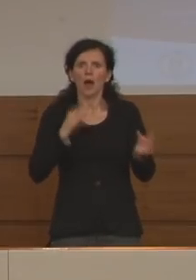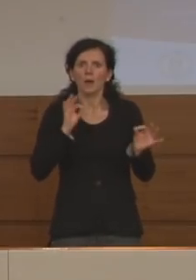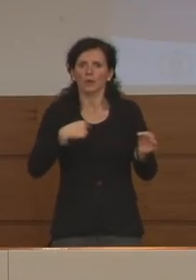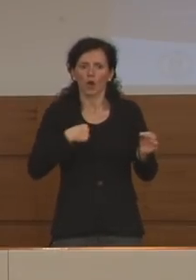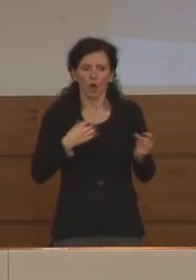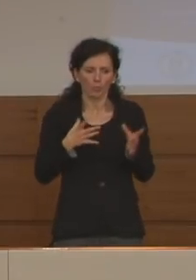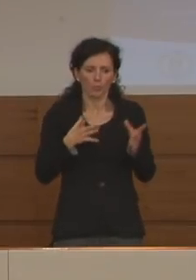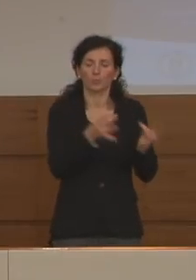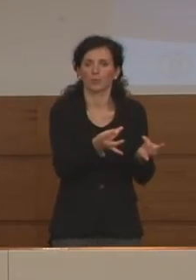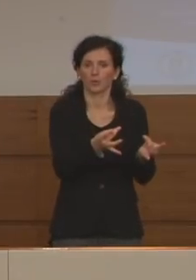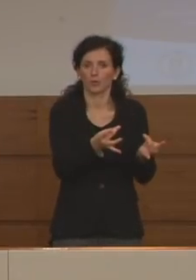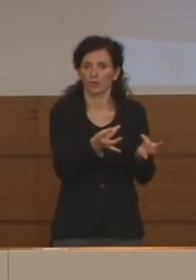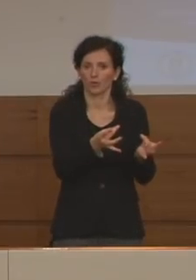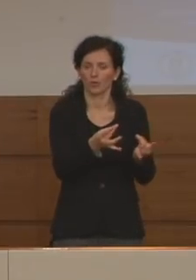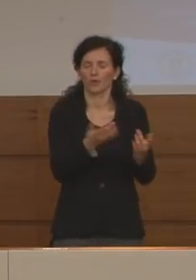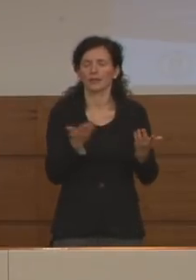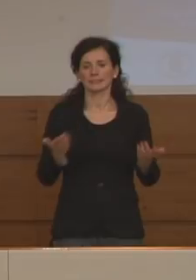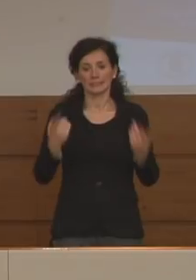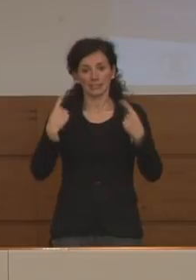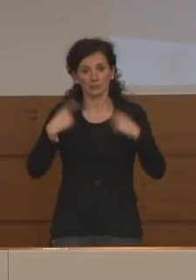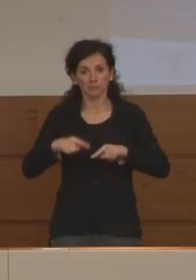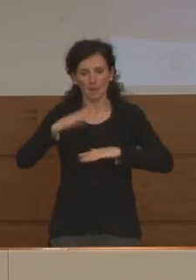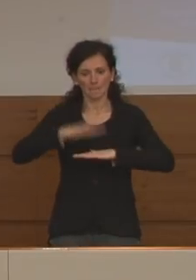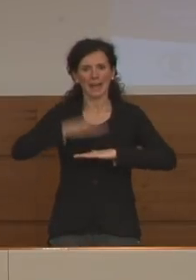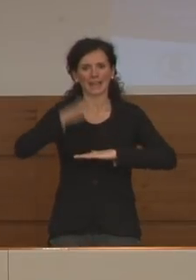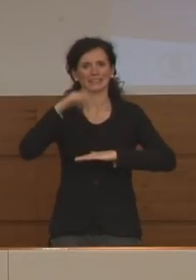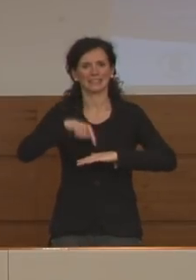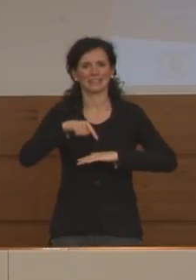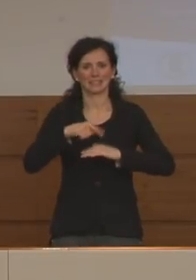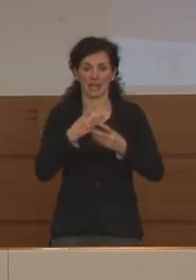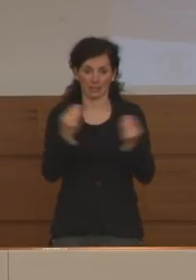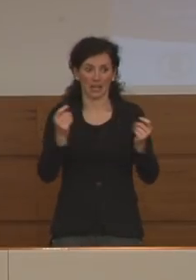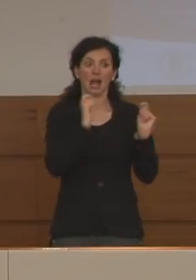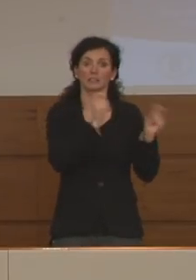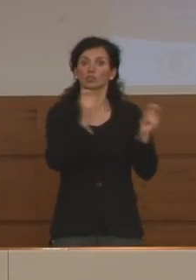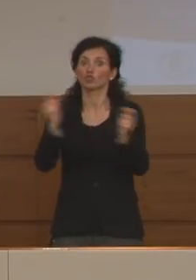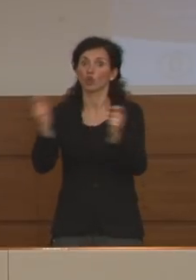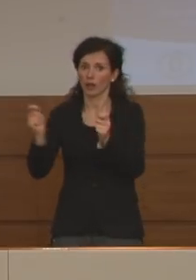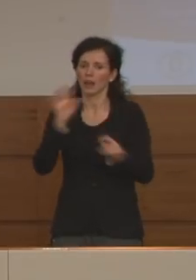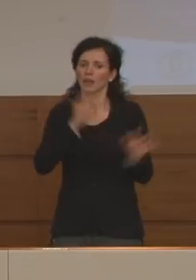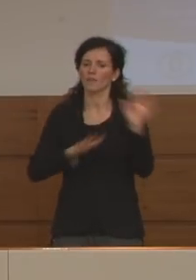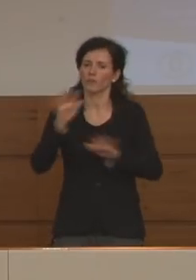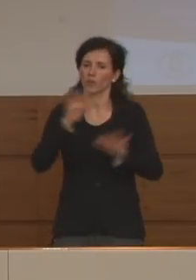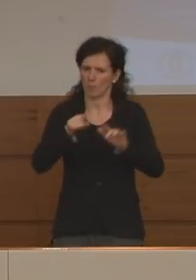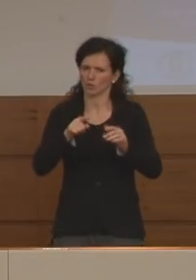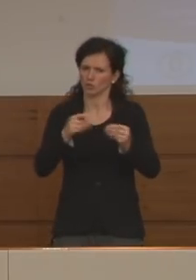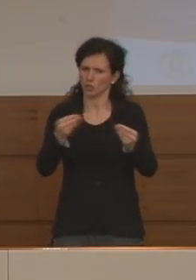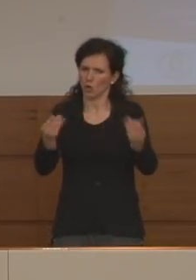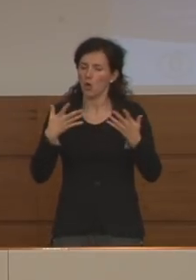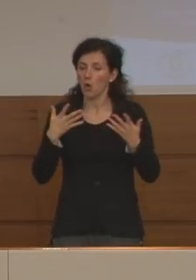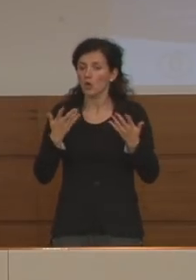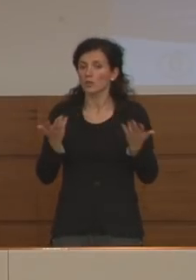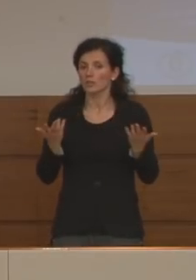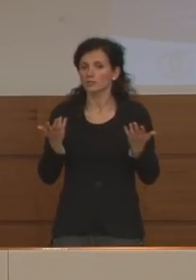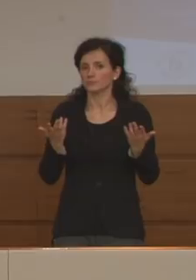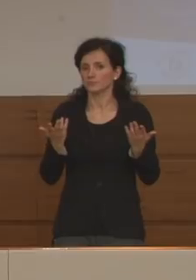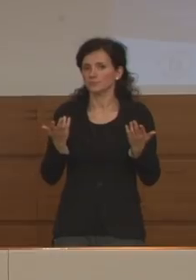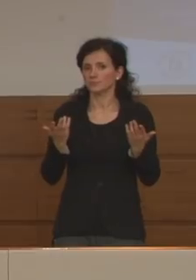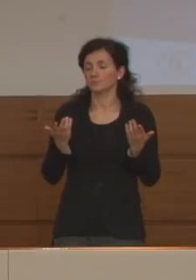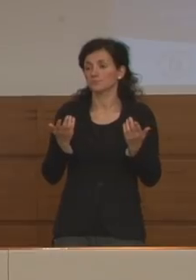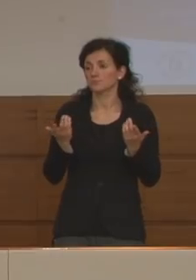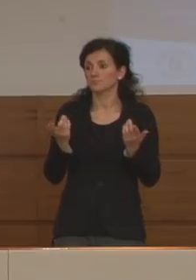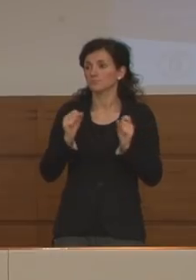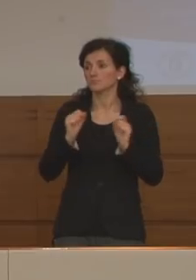stamattina come ripeto molti organi di stampa riportano queste chiamiamole frizioni se vogliamo essere abbastanza